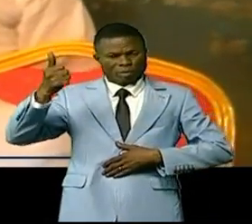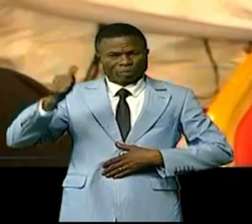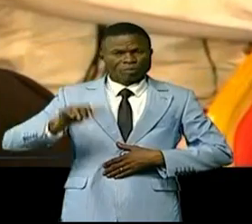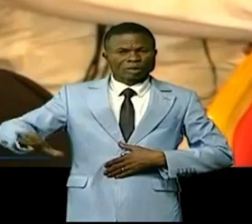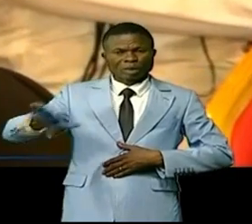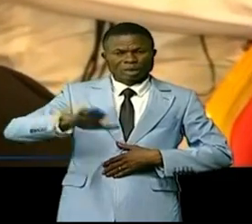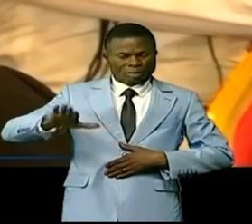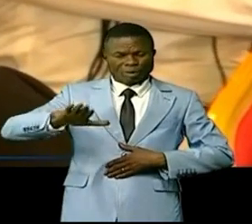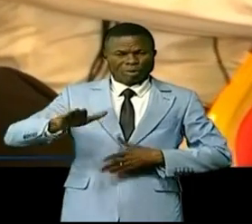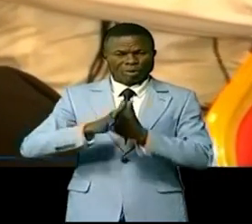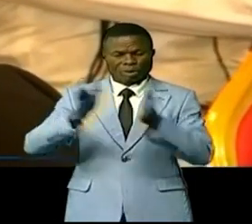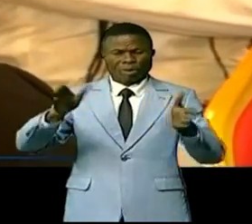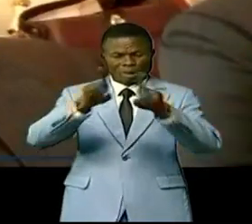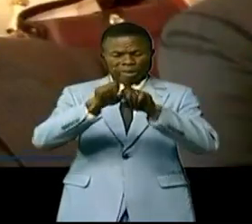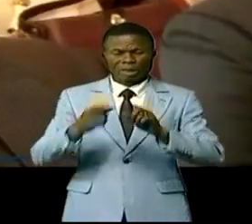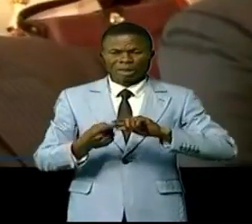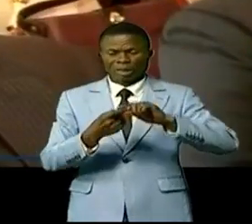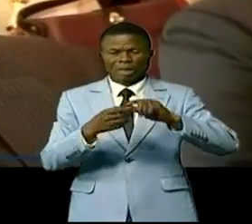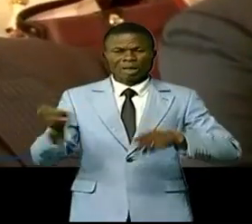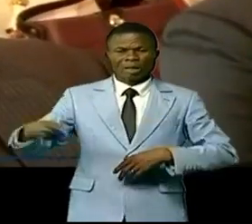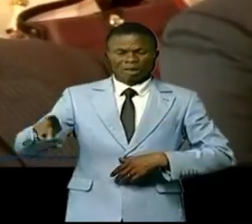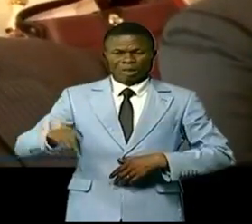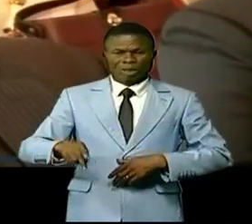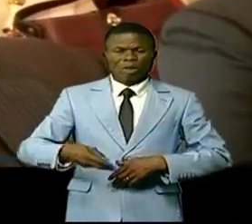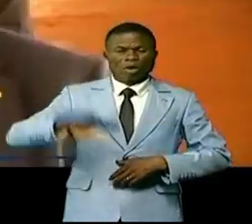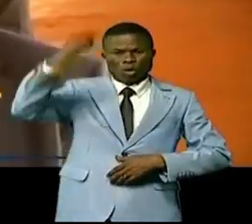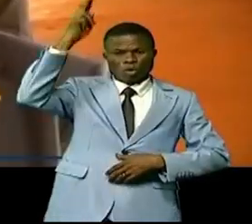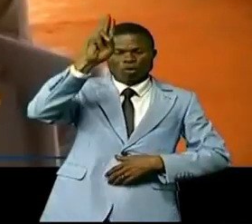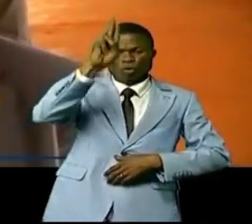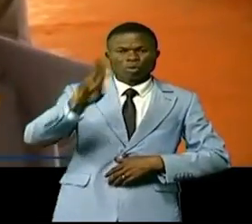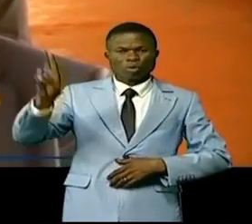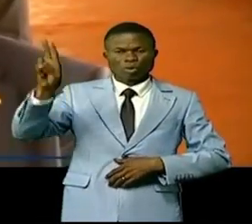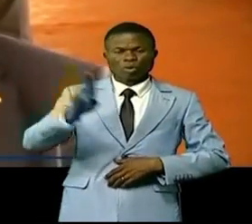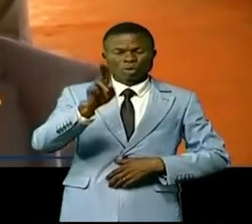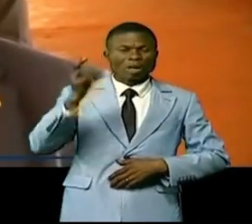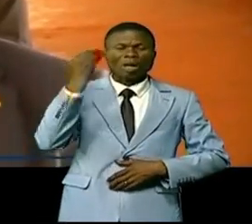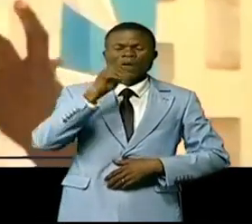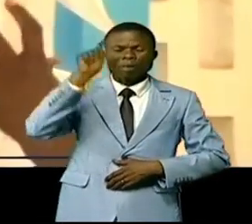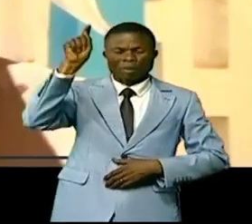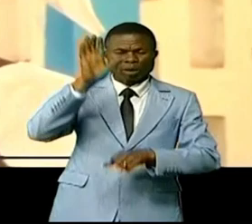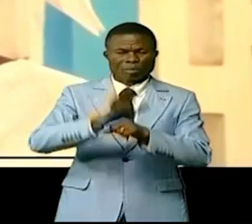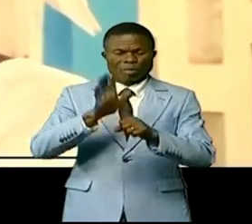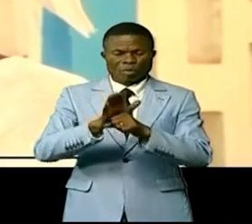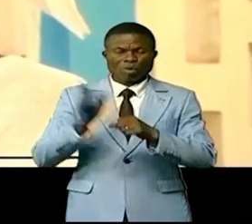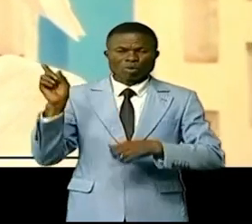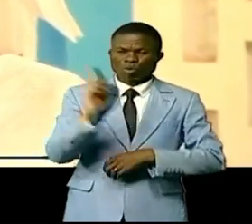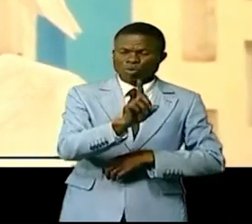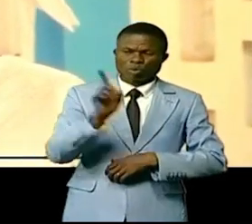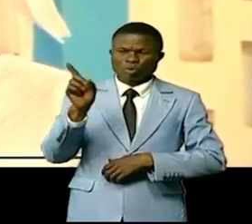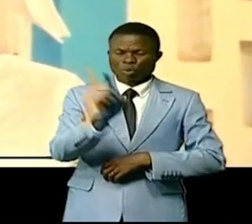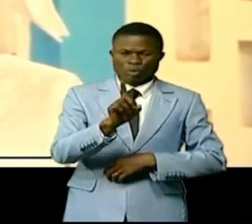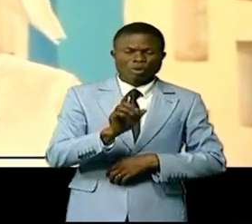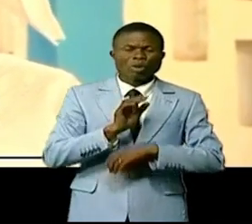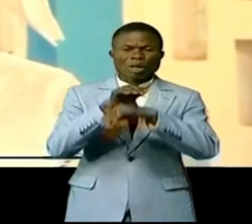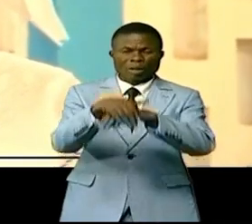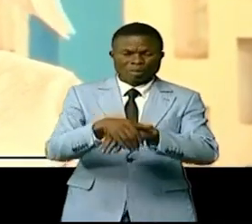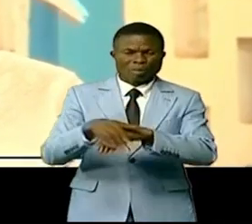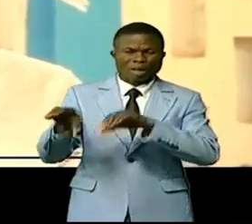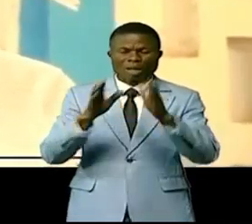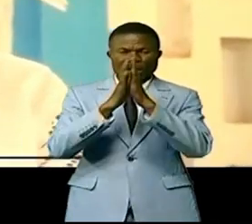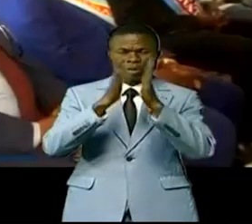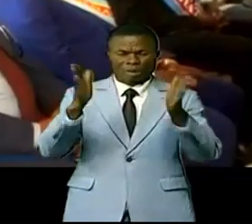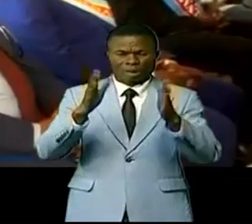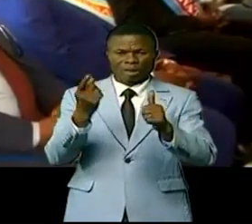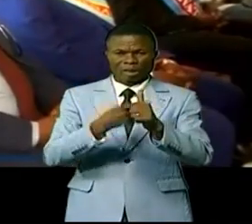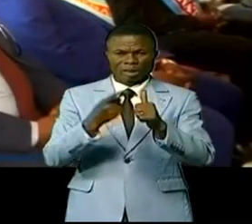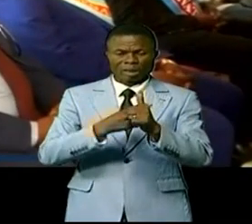en général et en particulier dans la province du Haut-Uele. C'est des témoignages de plusieurs personnalités qui ont pris part à cette cérémonie,